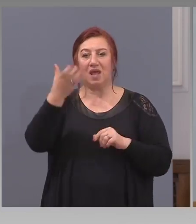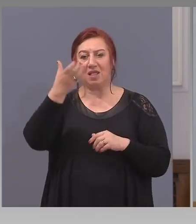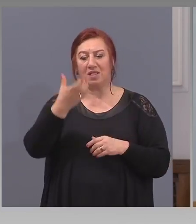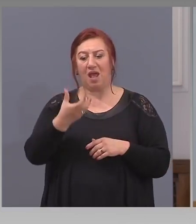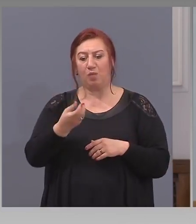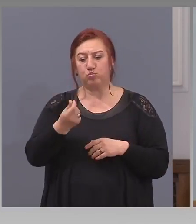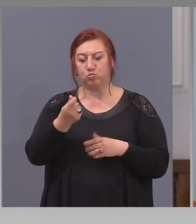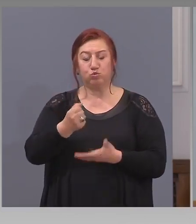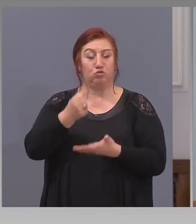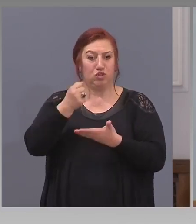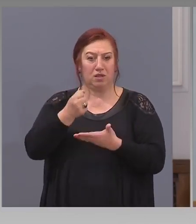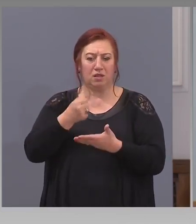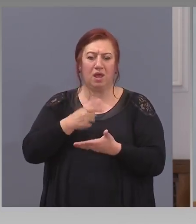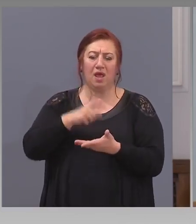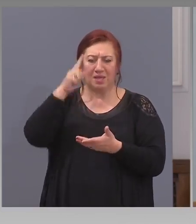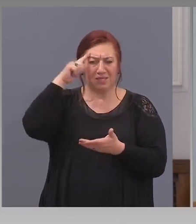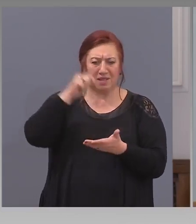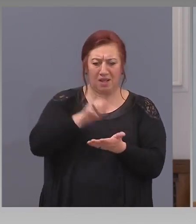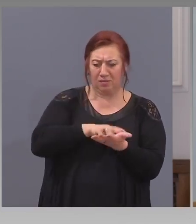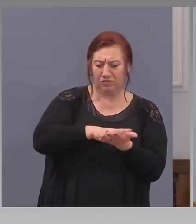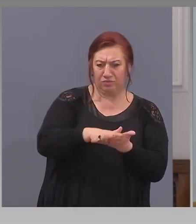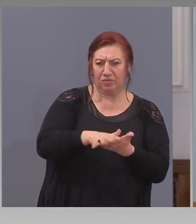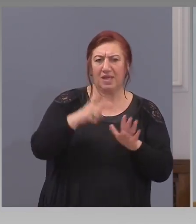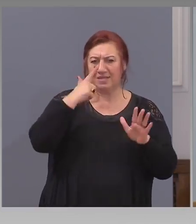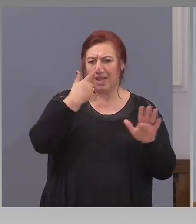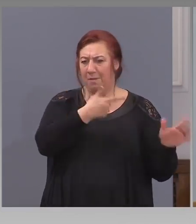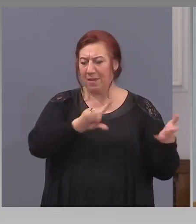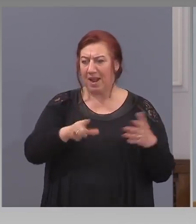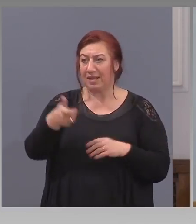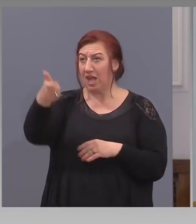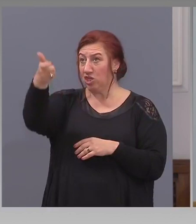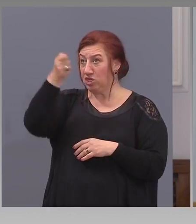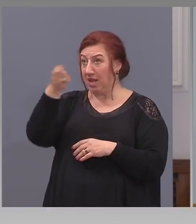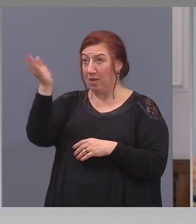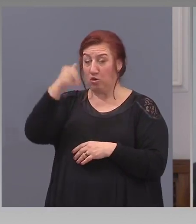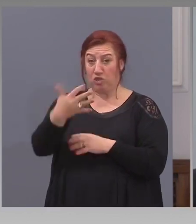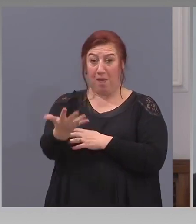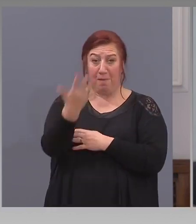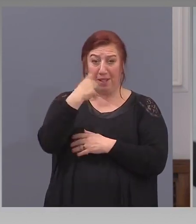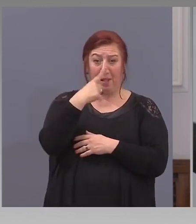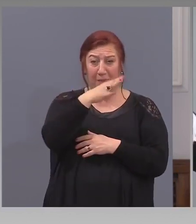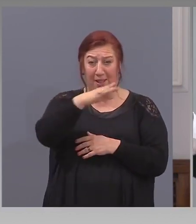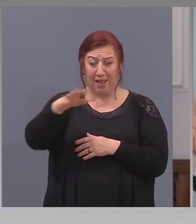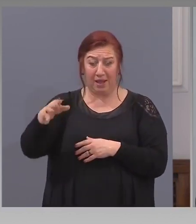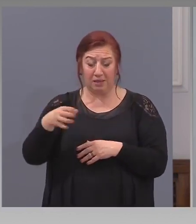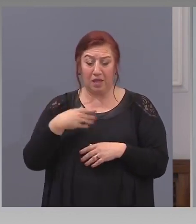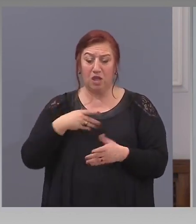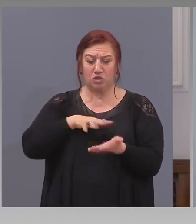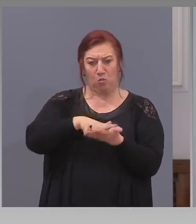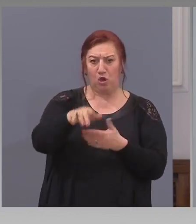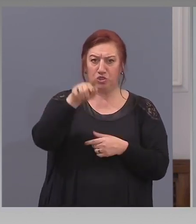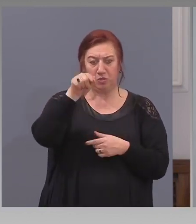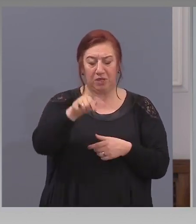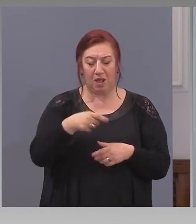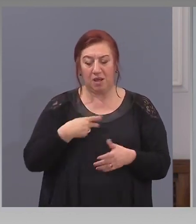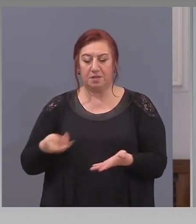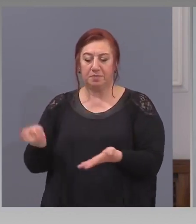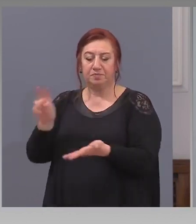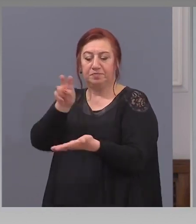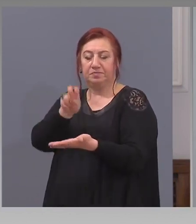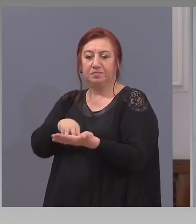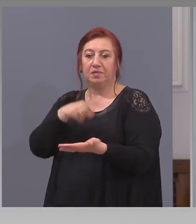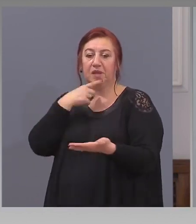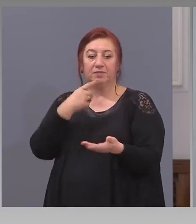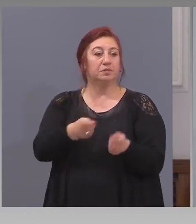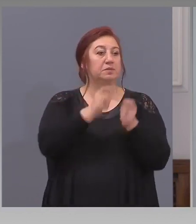7 милиарда. Теглим още 5, похарчваме и тях. Излизам и казвам, заповядайте и